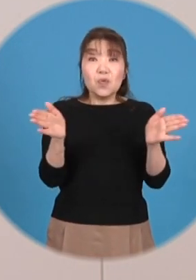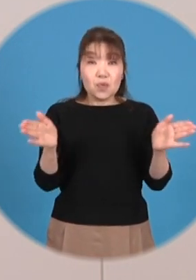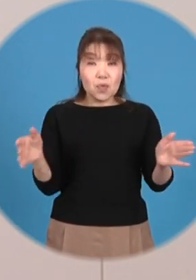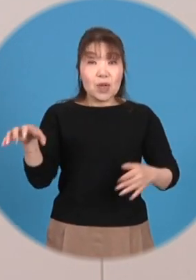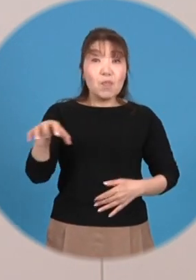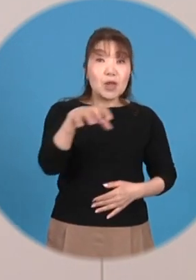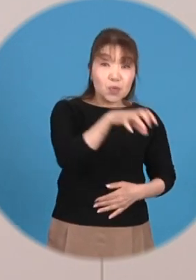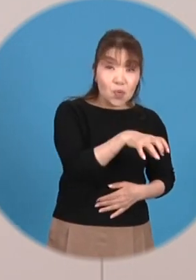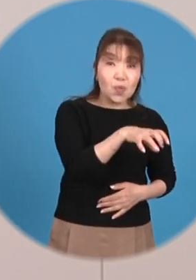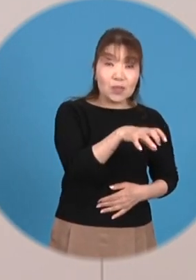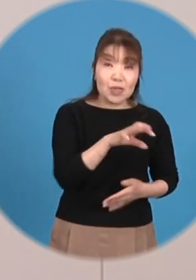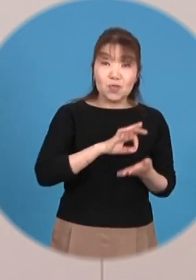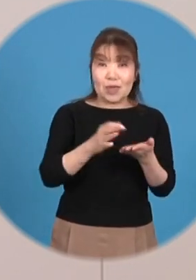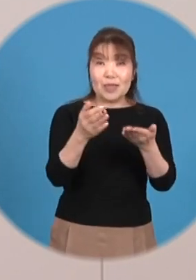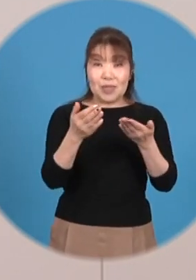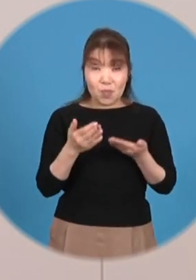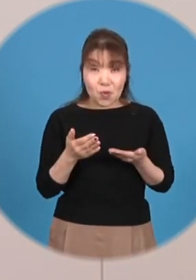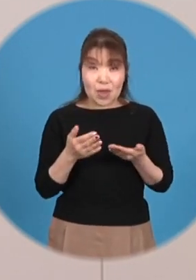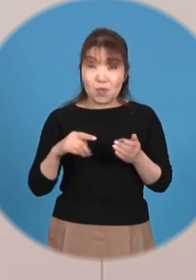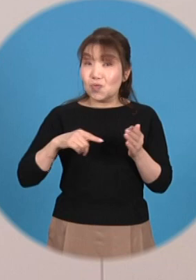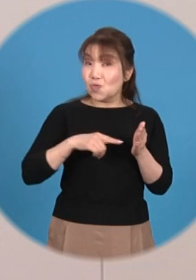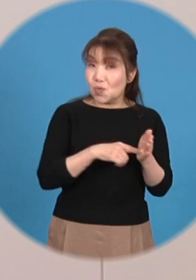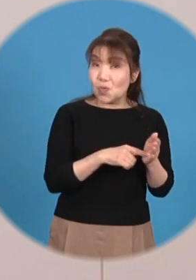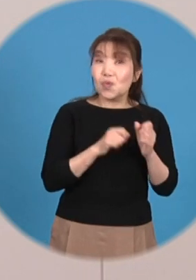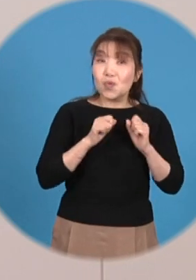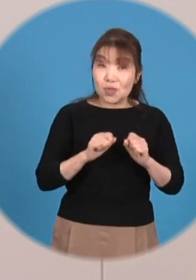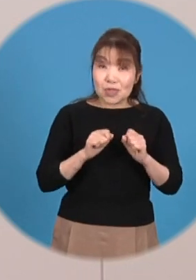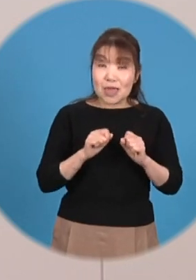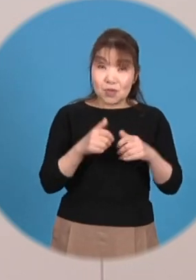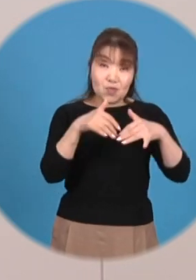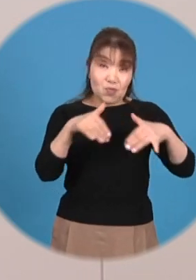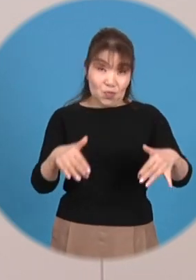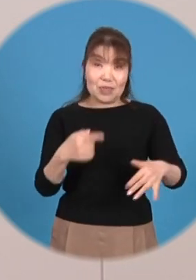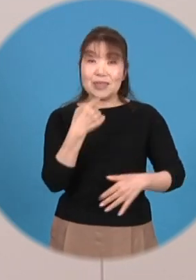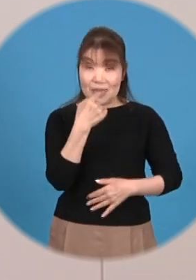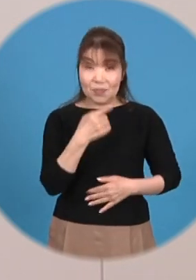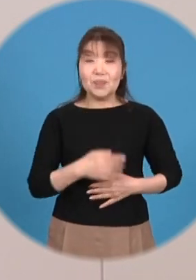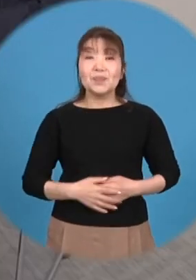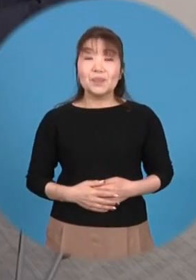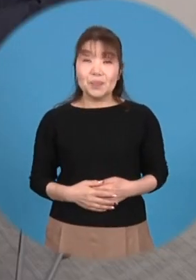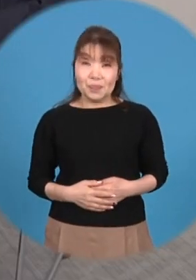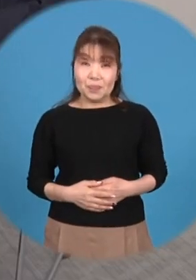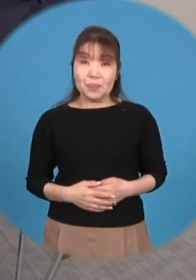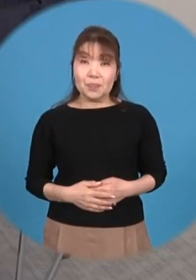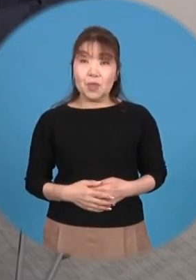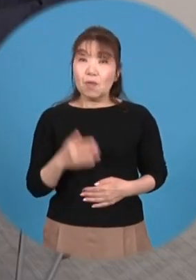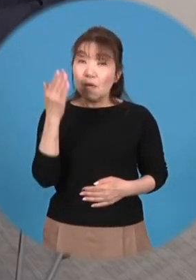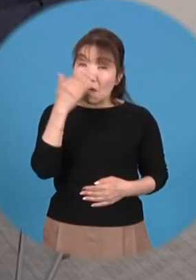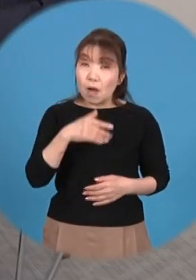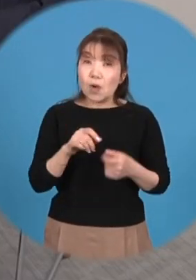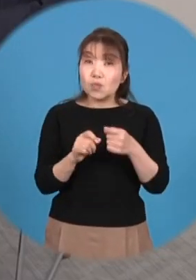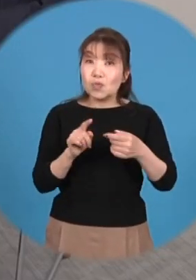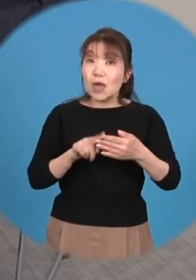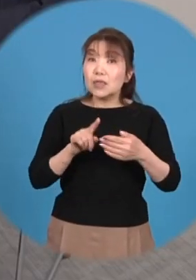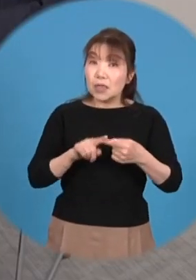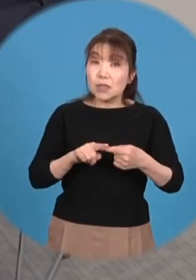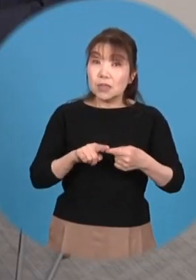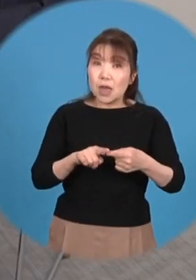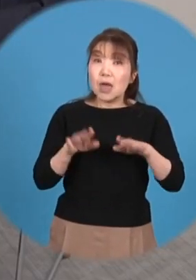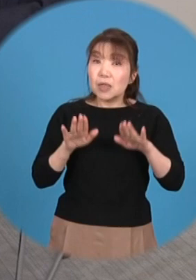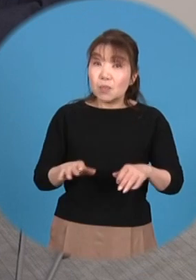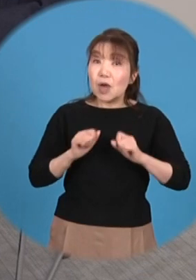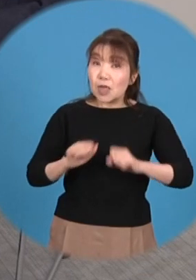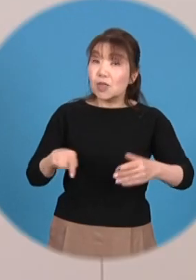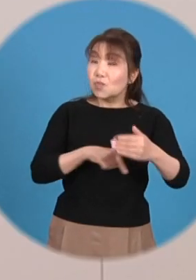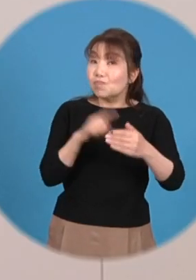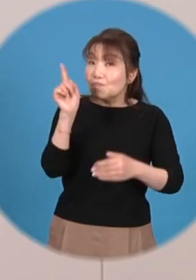場所でこう使ってもらおうと、そういう努力をしているのが私たちの組織ですね。はい、 具体的にはこうどういったことを今や